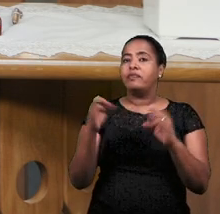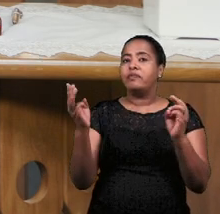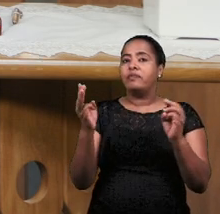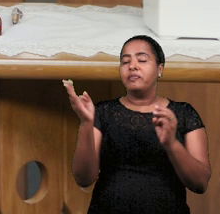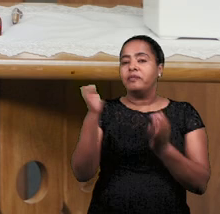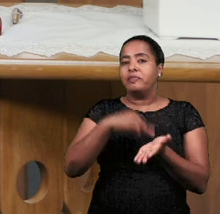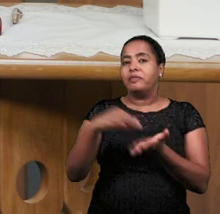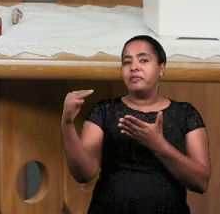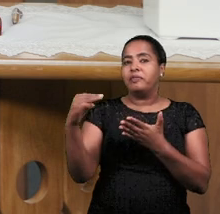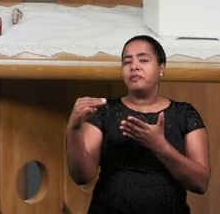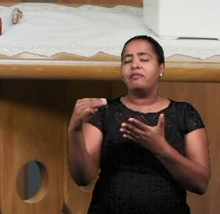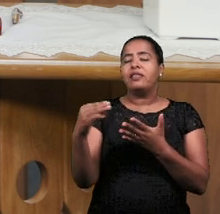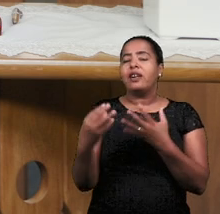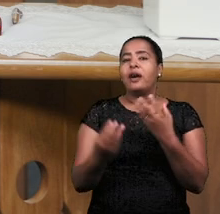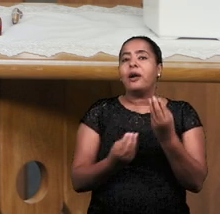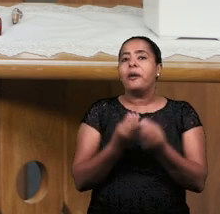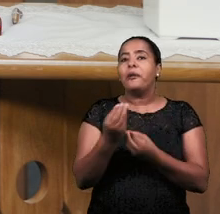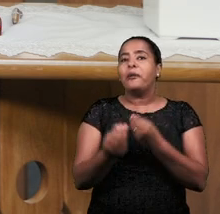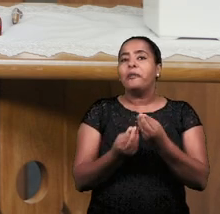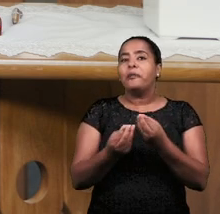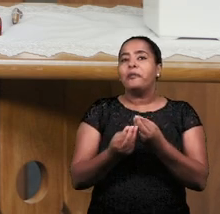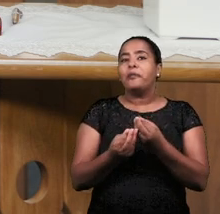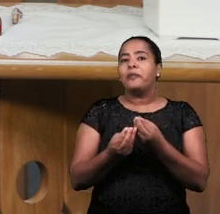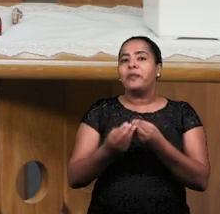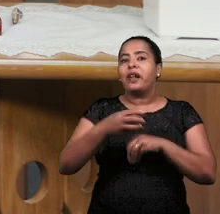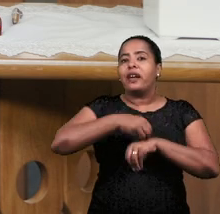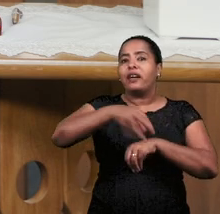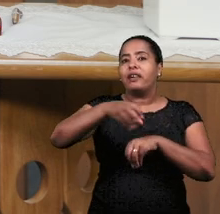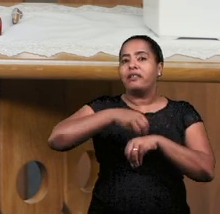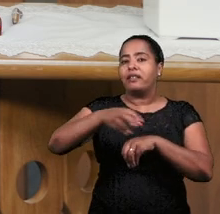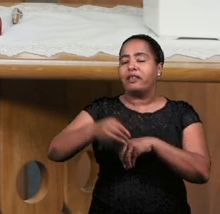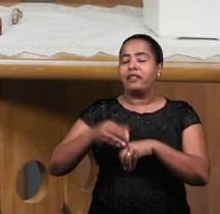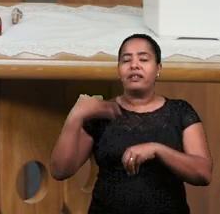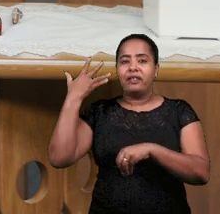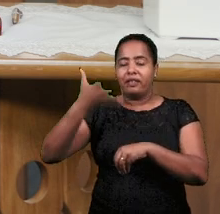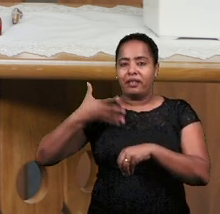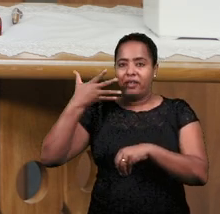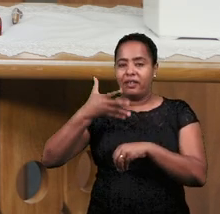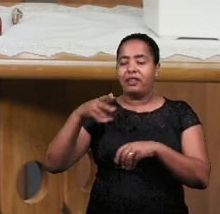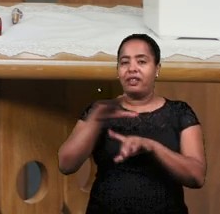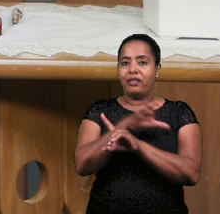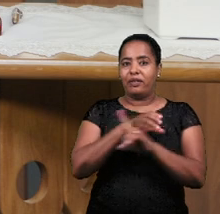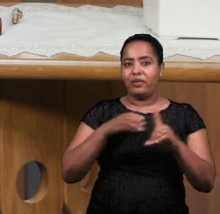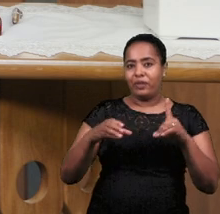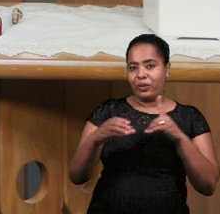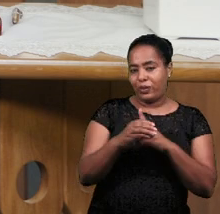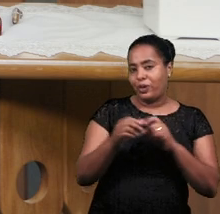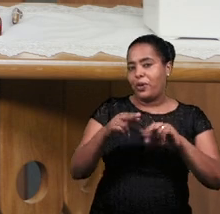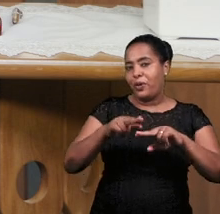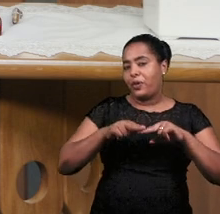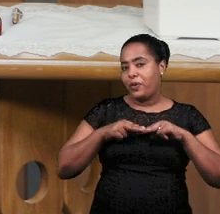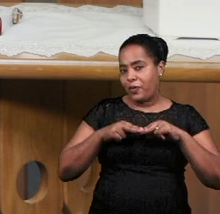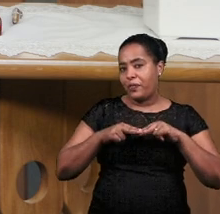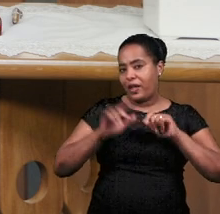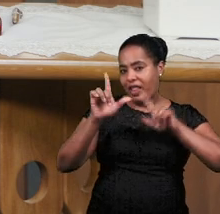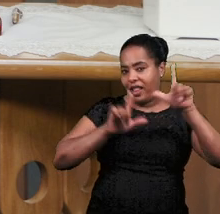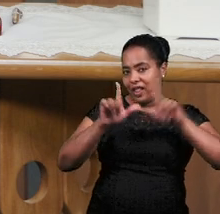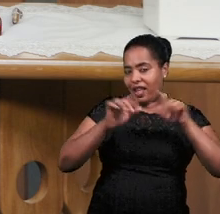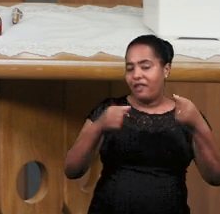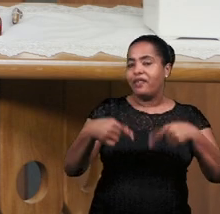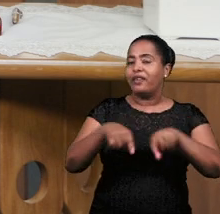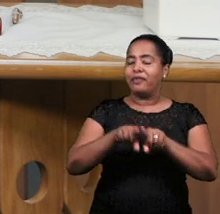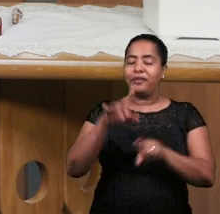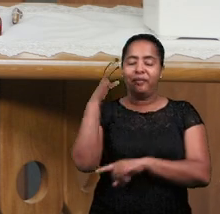de transmettre la parole, l'évangile, les cultes à travers les chaînes de TV et des